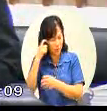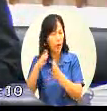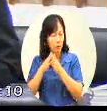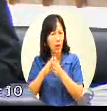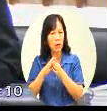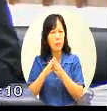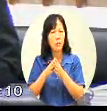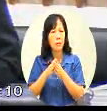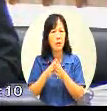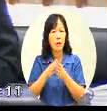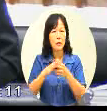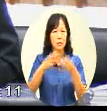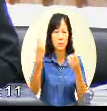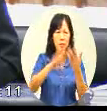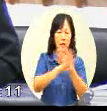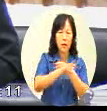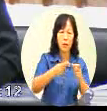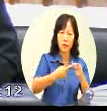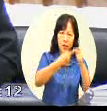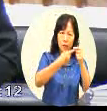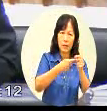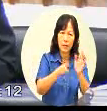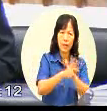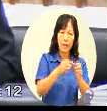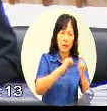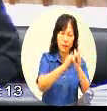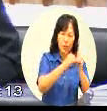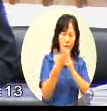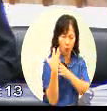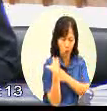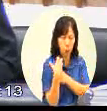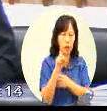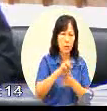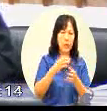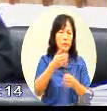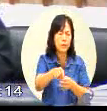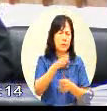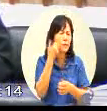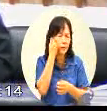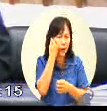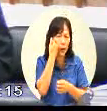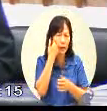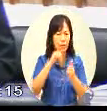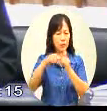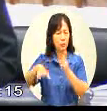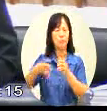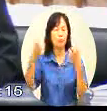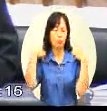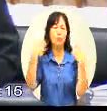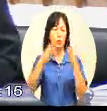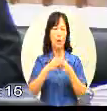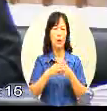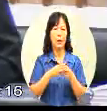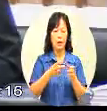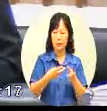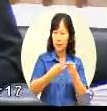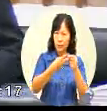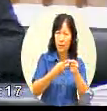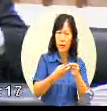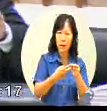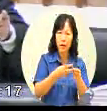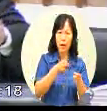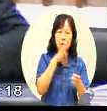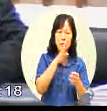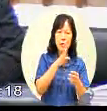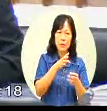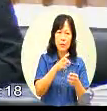外3项是什么3项？第一就是民众的负担，这应该谁来考虑？应该社会局来考虑啊。第二什